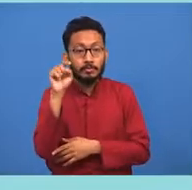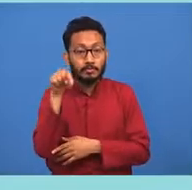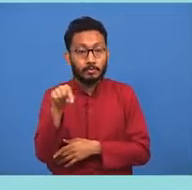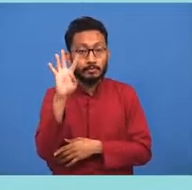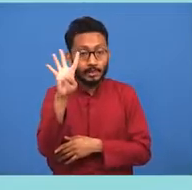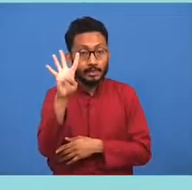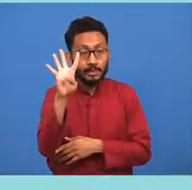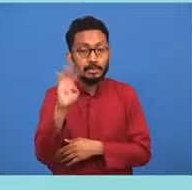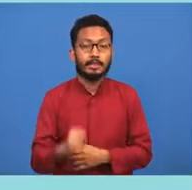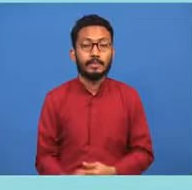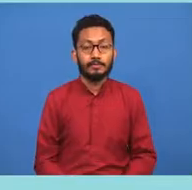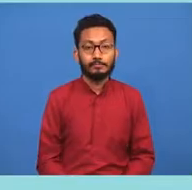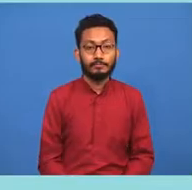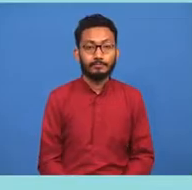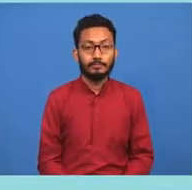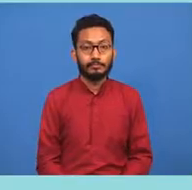28.4 darjah Celsius.